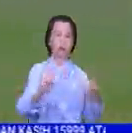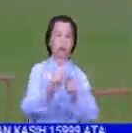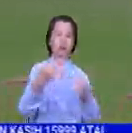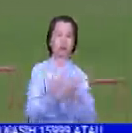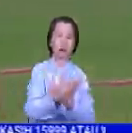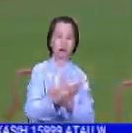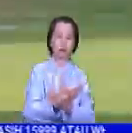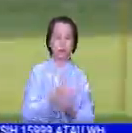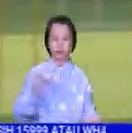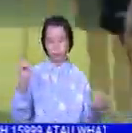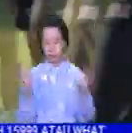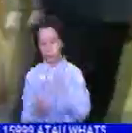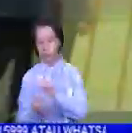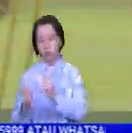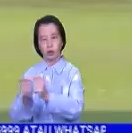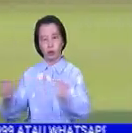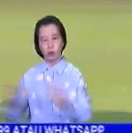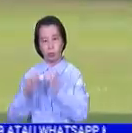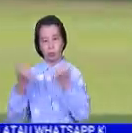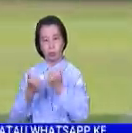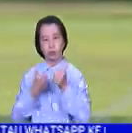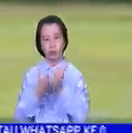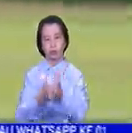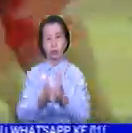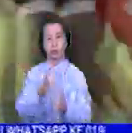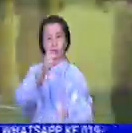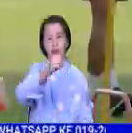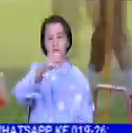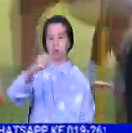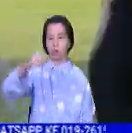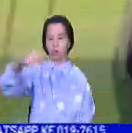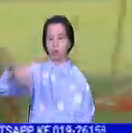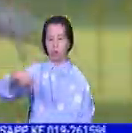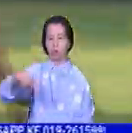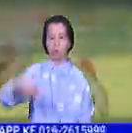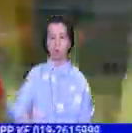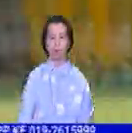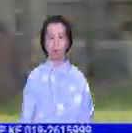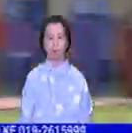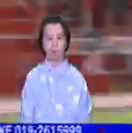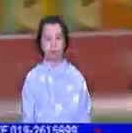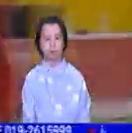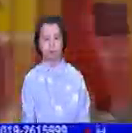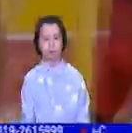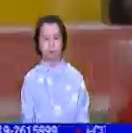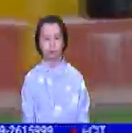Selain itu, pertukaran venue ini dibuat mengikut SOP yang ditetapkan kerajaan.